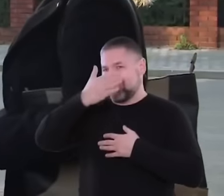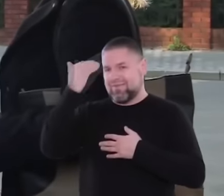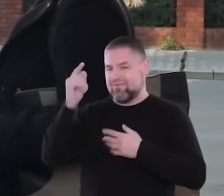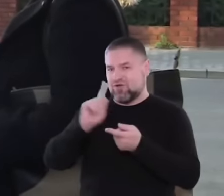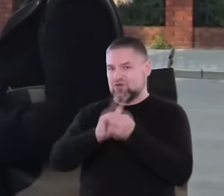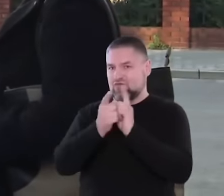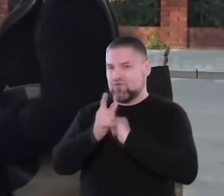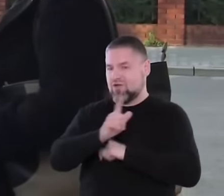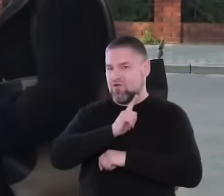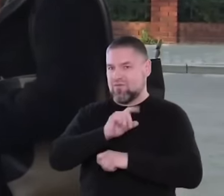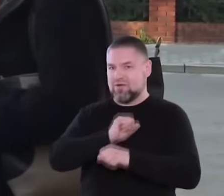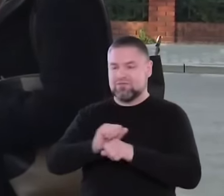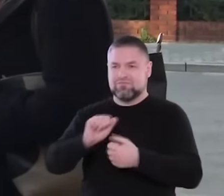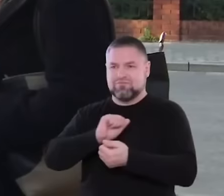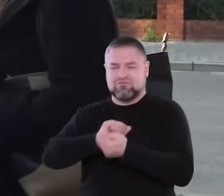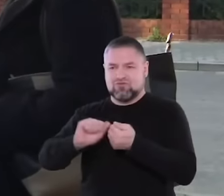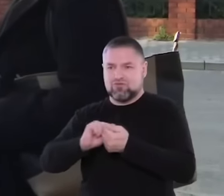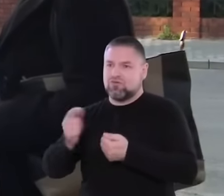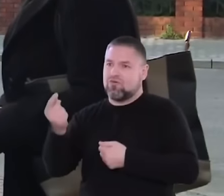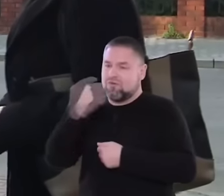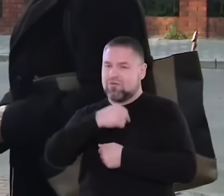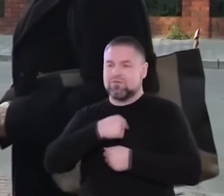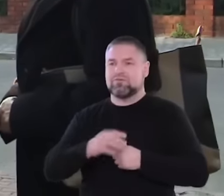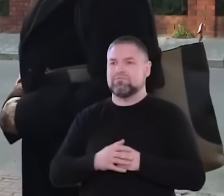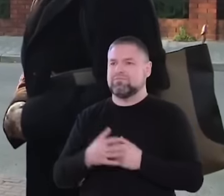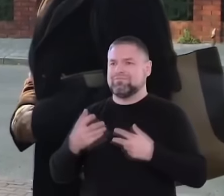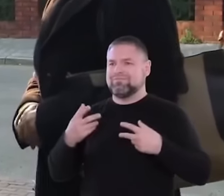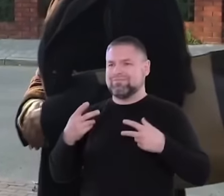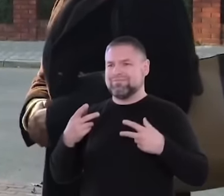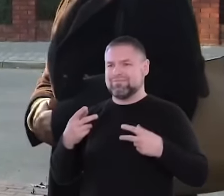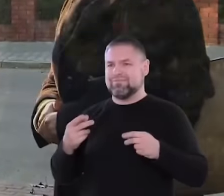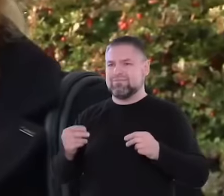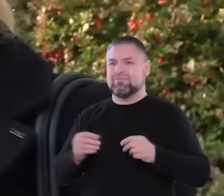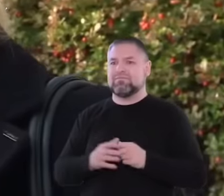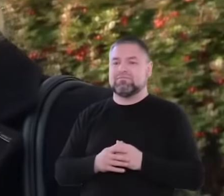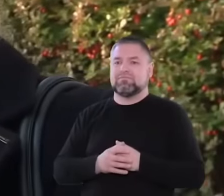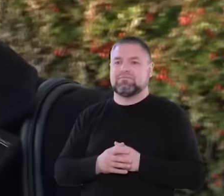wie. Nie szkodzi. Wejdźmy. Nie, nie.